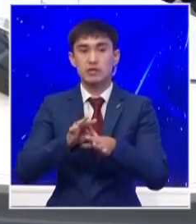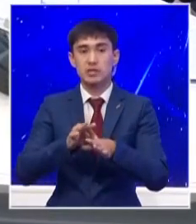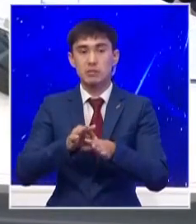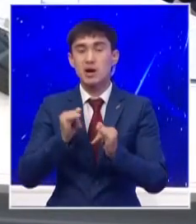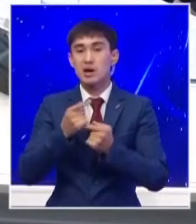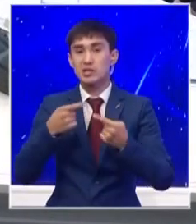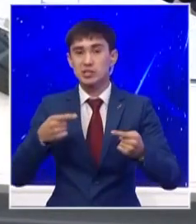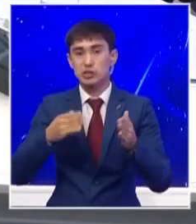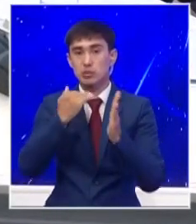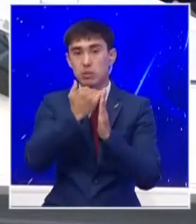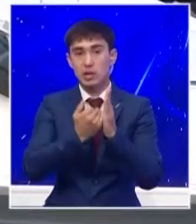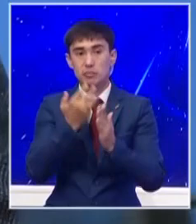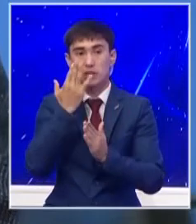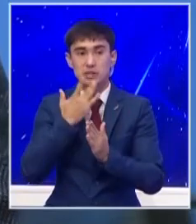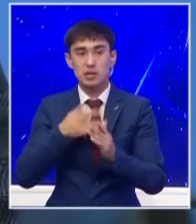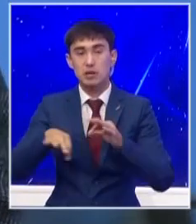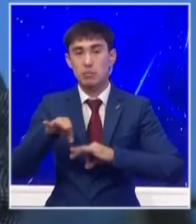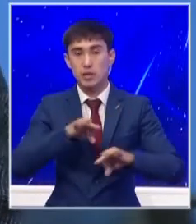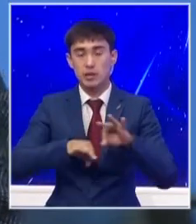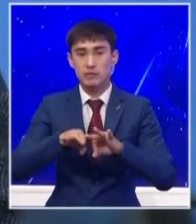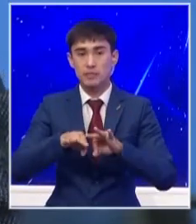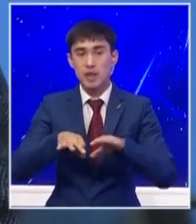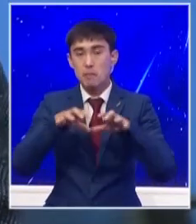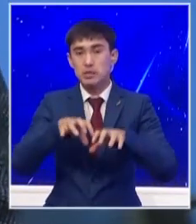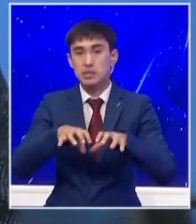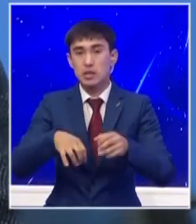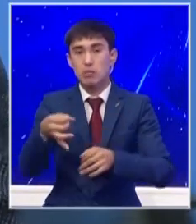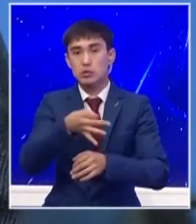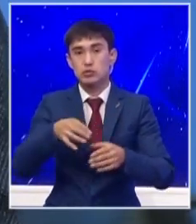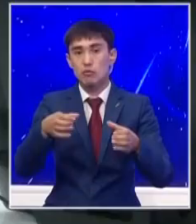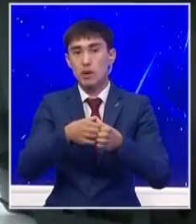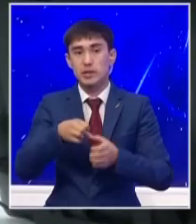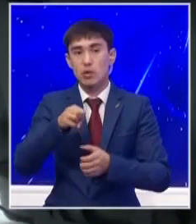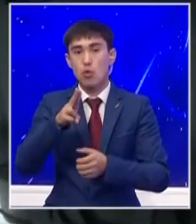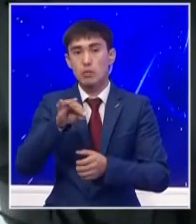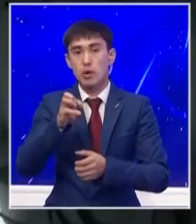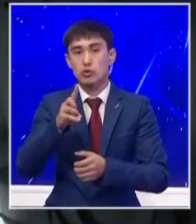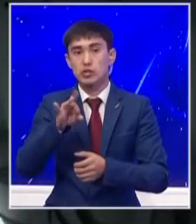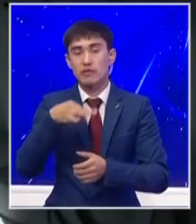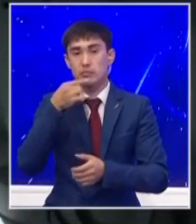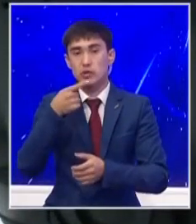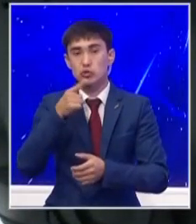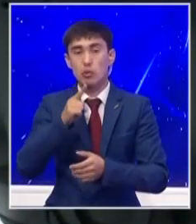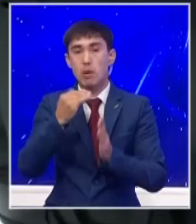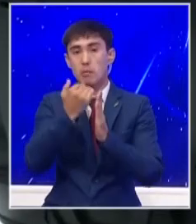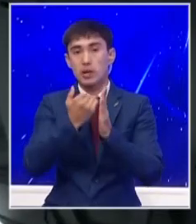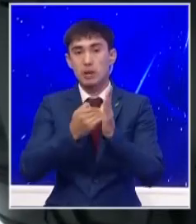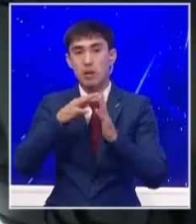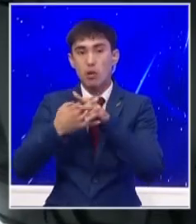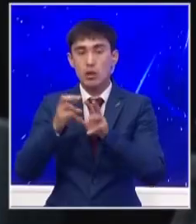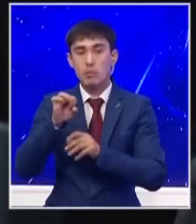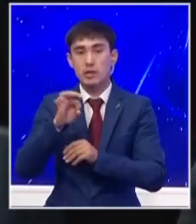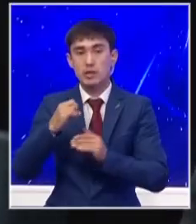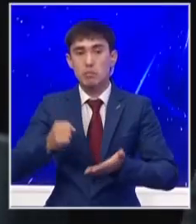рамках различных программ и национальных проектов. Председатель областного филиала партии Куат Байгоджаев отметил, что по программе «Аул